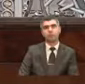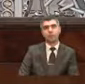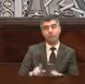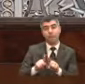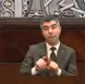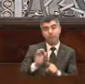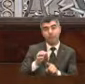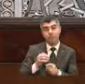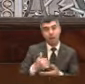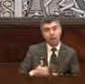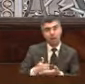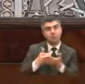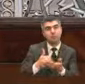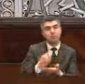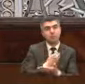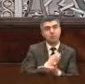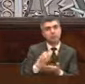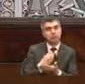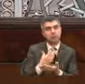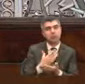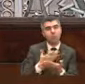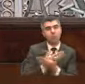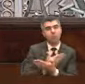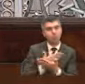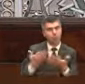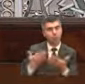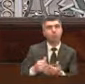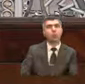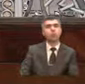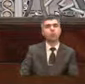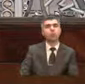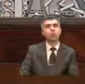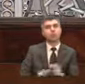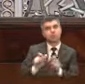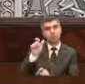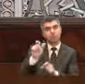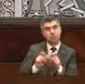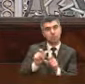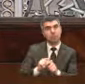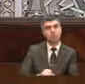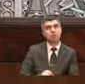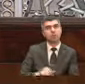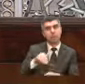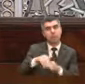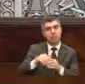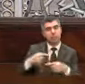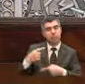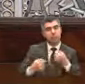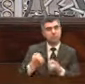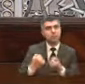تحسين الخدمات الصحية بالمستشفيات العمومية للسيدات والسادة النواب المحترمين من فريق الأصالة